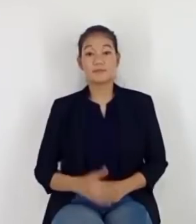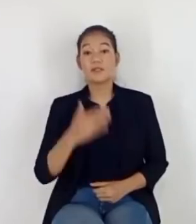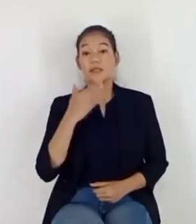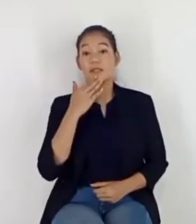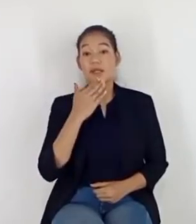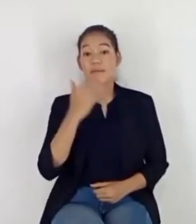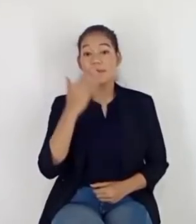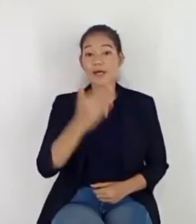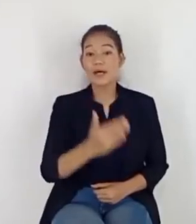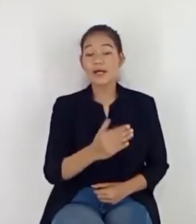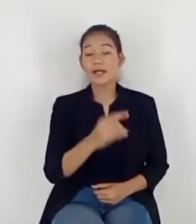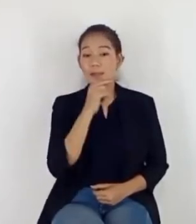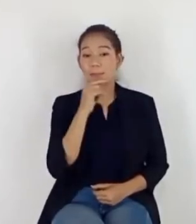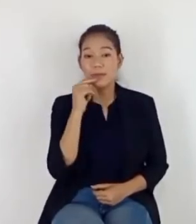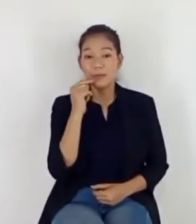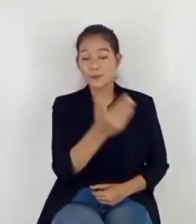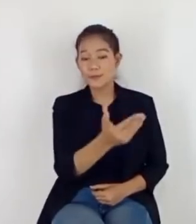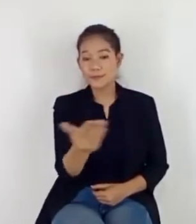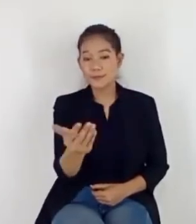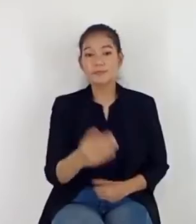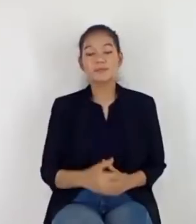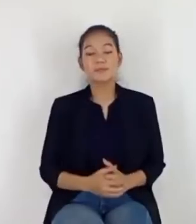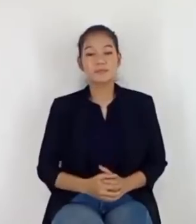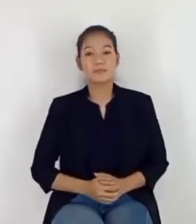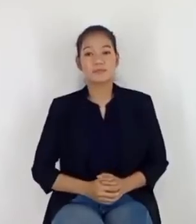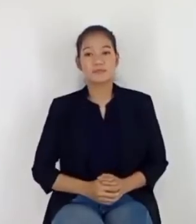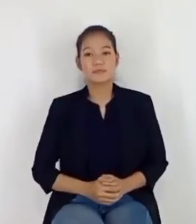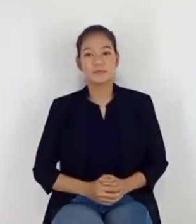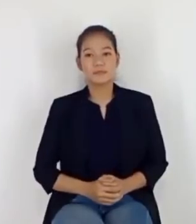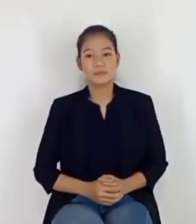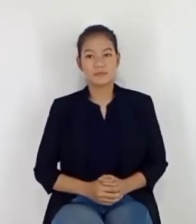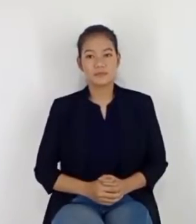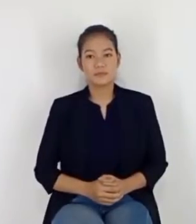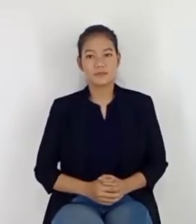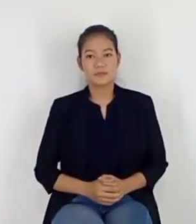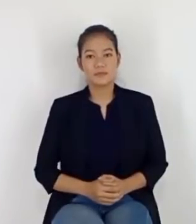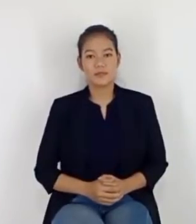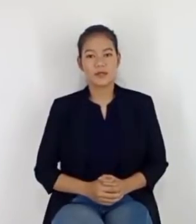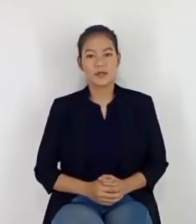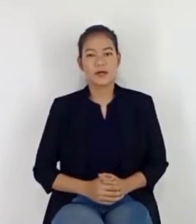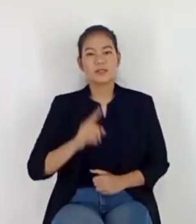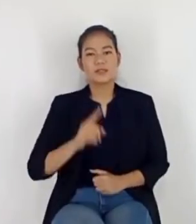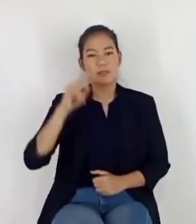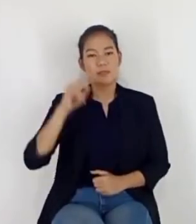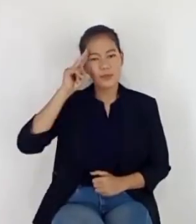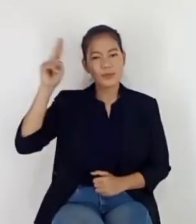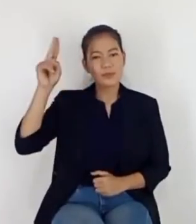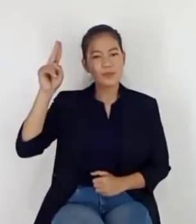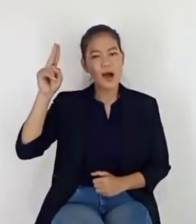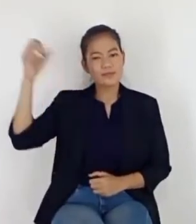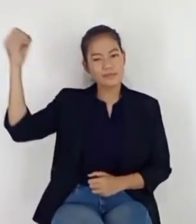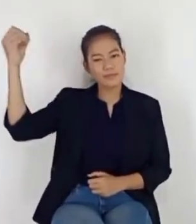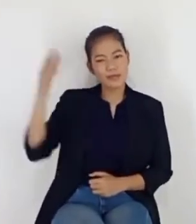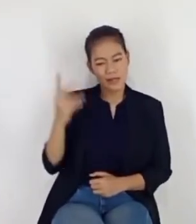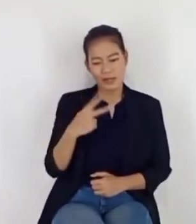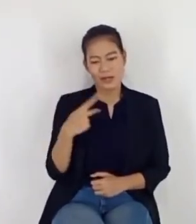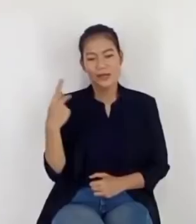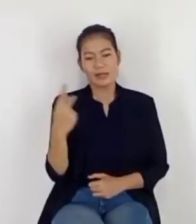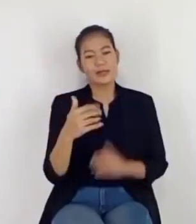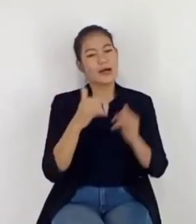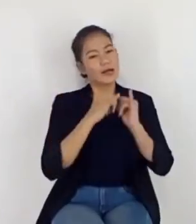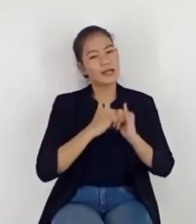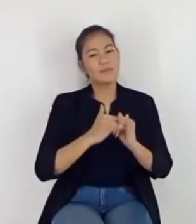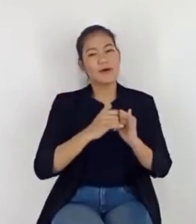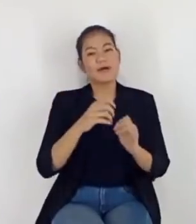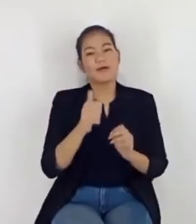Selamat hari Minggu, jemaat yang dikasihi Kristus. Karena kasih karunia Tuhan, kita boleh diizinkan kembali untuk beribadah